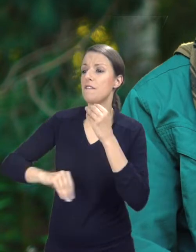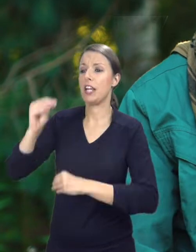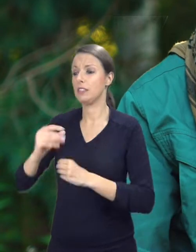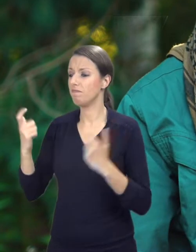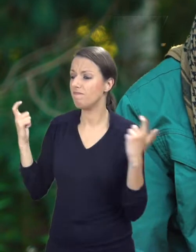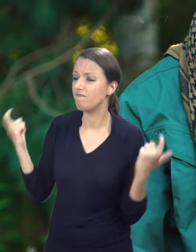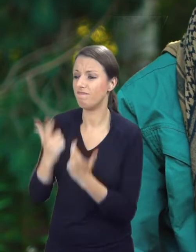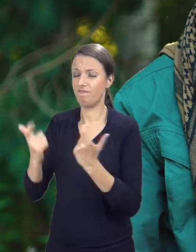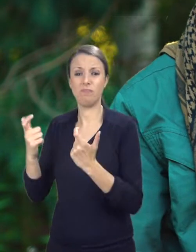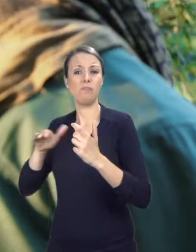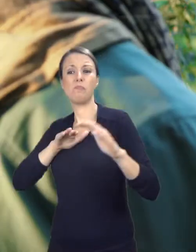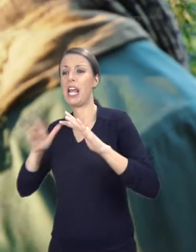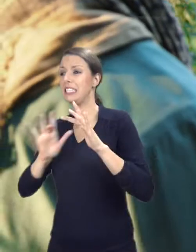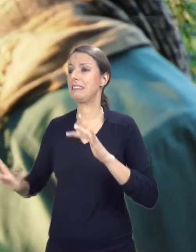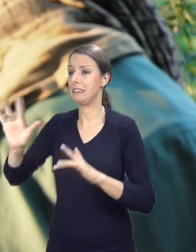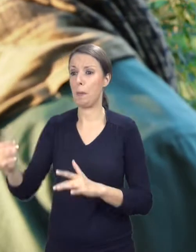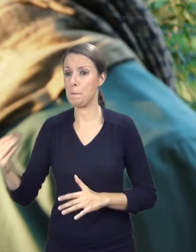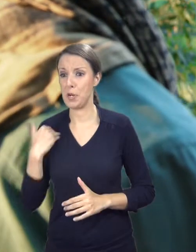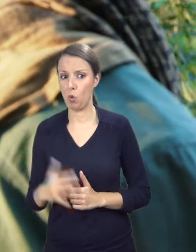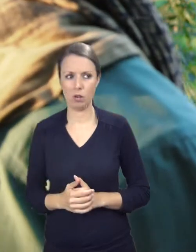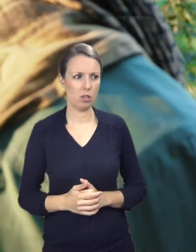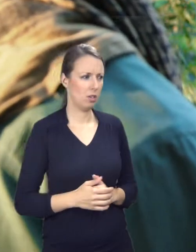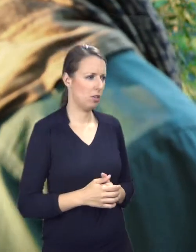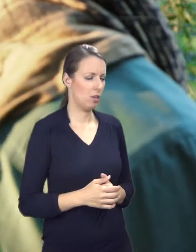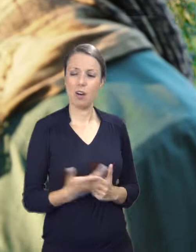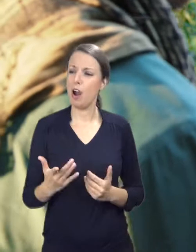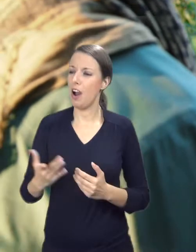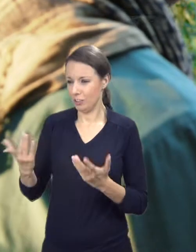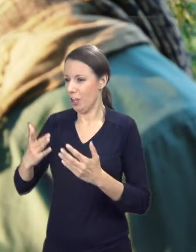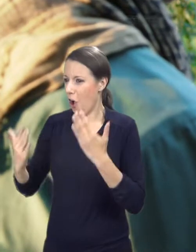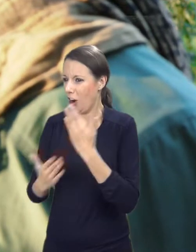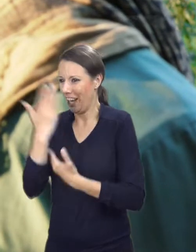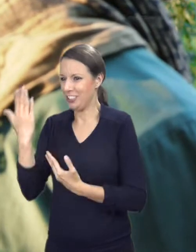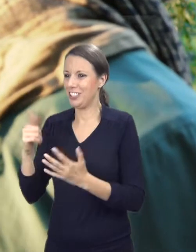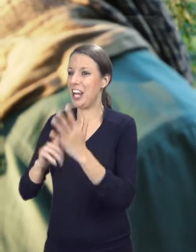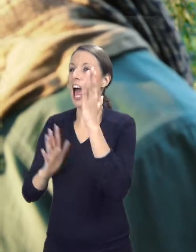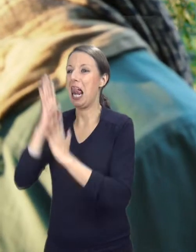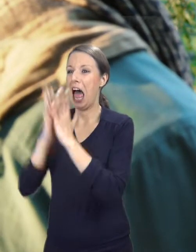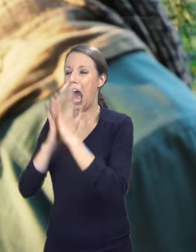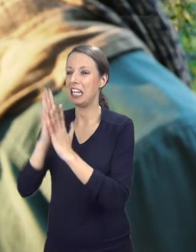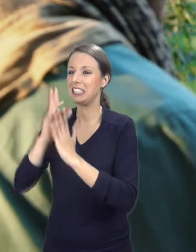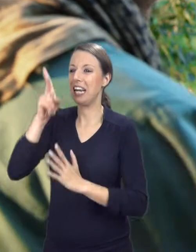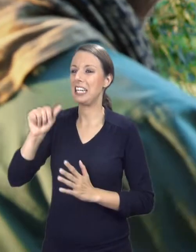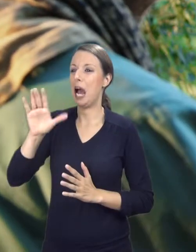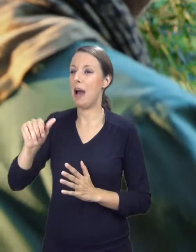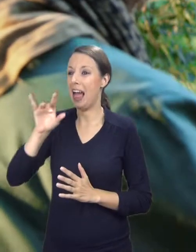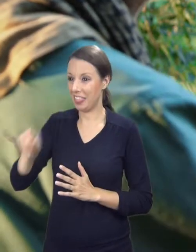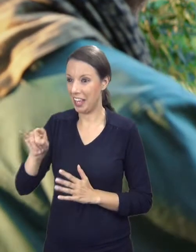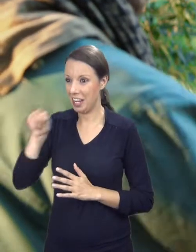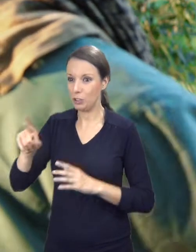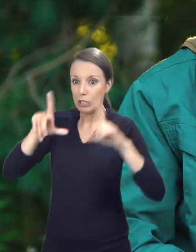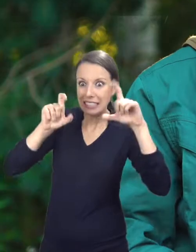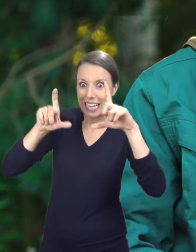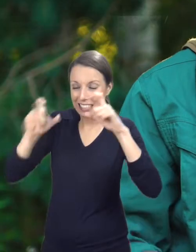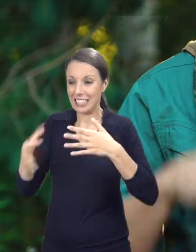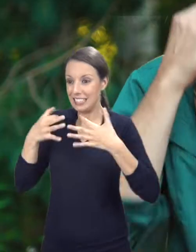Najbardziej hardkorowe miejsce, w którym byłem. To się okazuje, że to był Las Kabacki, w którym właśnie mamy zdjęcia i ta akcja z wyciąganiem samochodu. Ale zwracasz uwagę